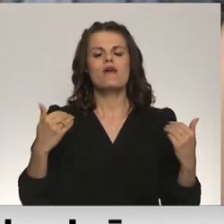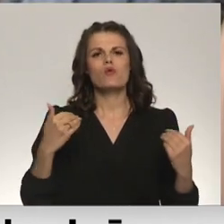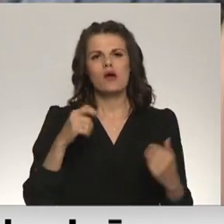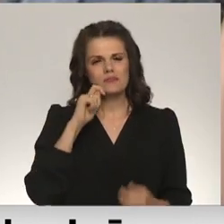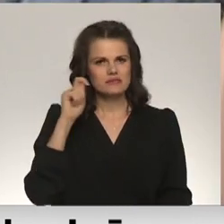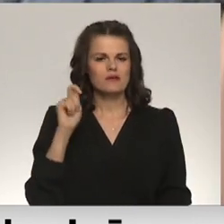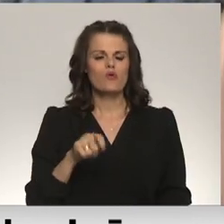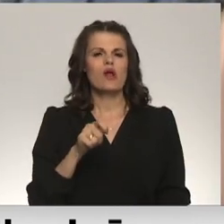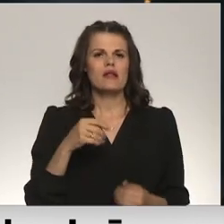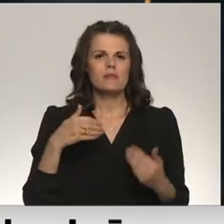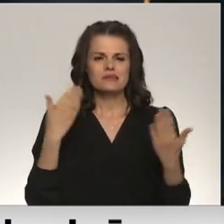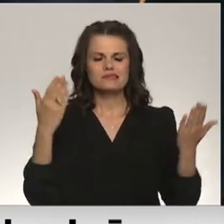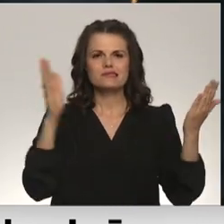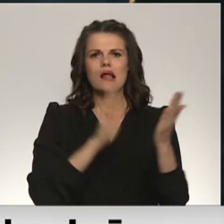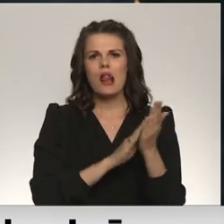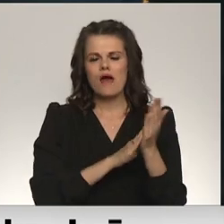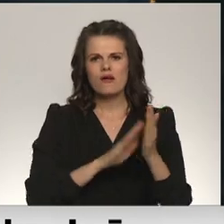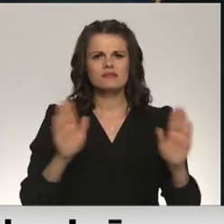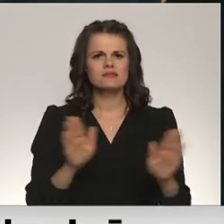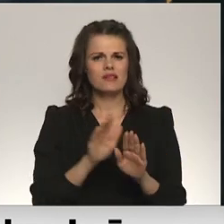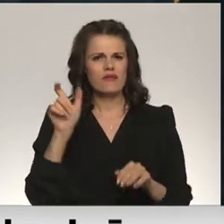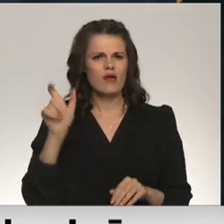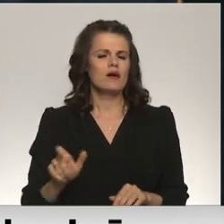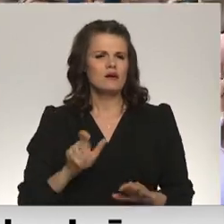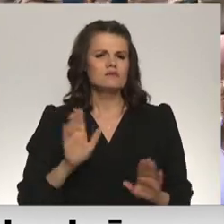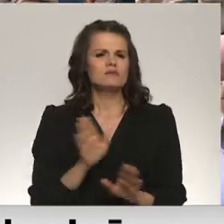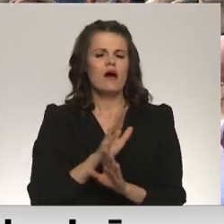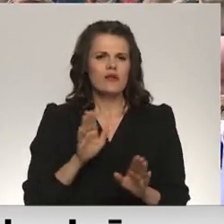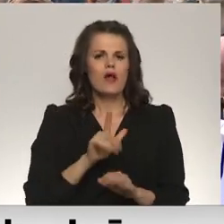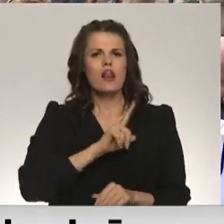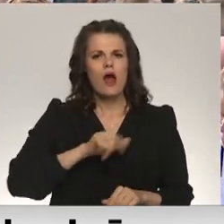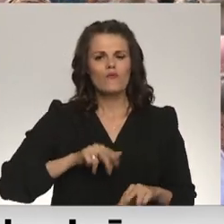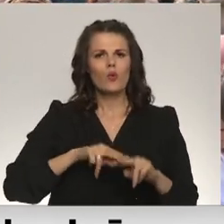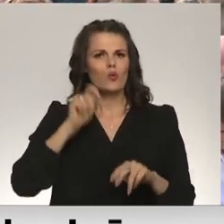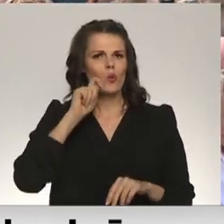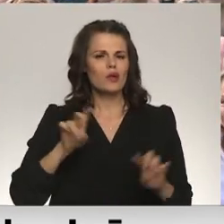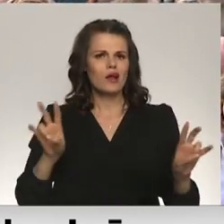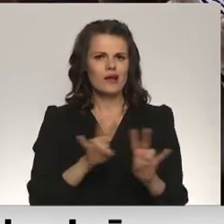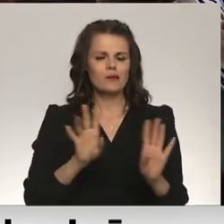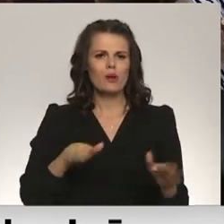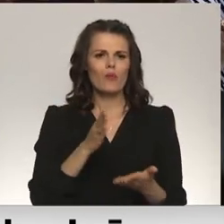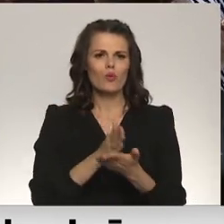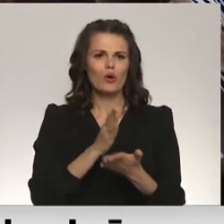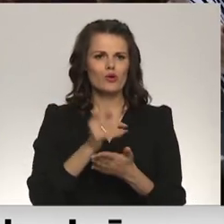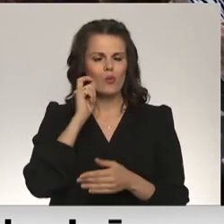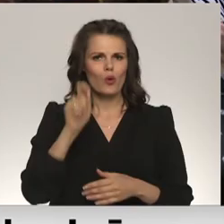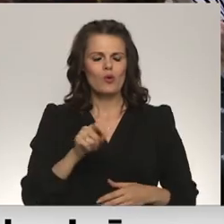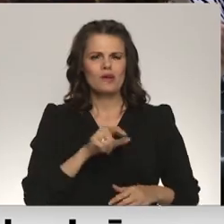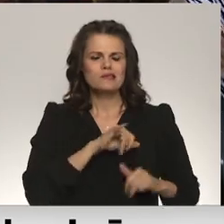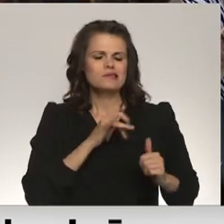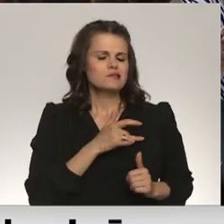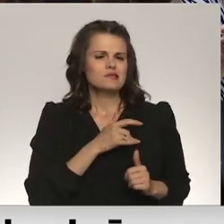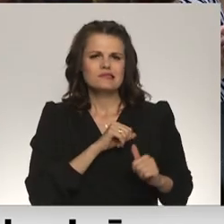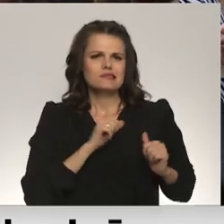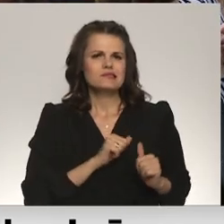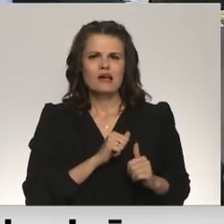Katrīnas Gupalau balss nenotrīc ne sekundi izpildot Latvijas un Ukrainas himnu. Par notiekošo Ukrainā trīc viņas sirds.